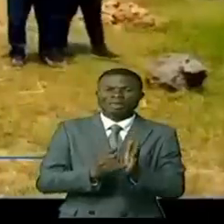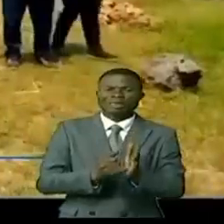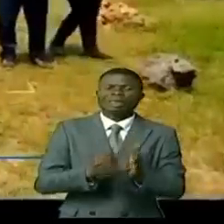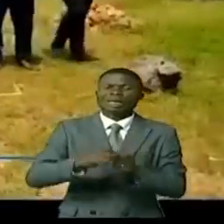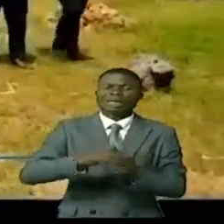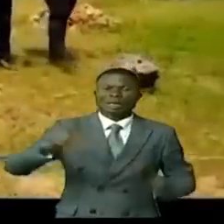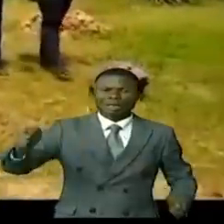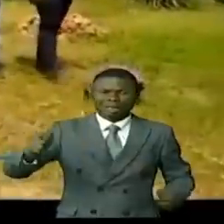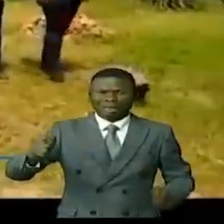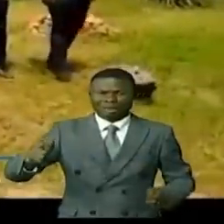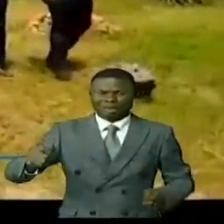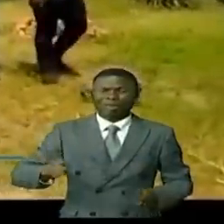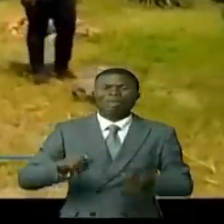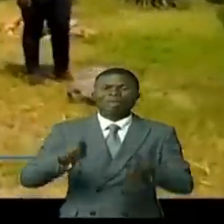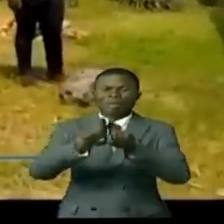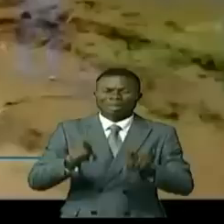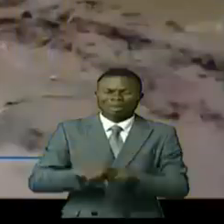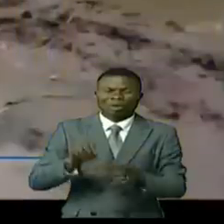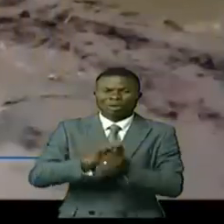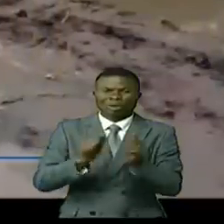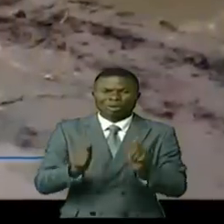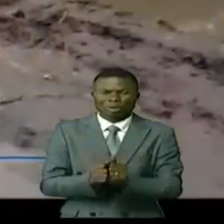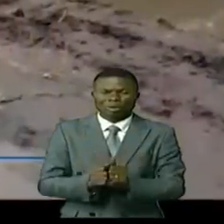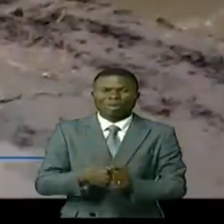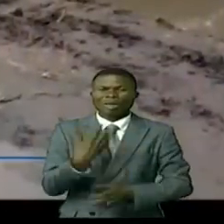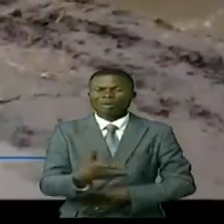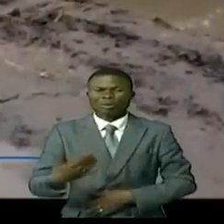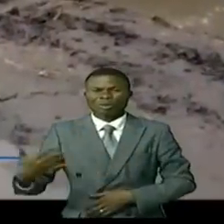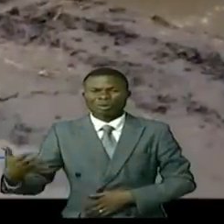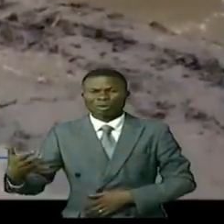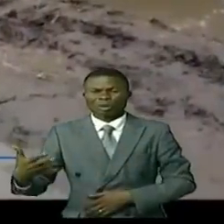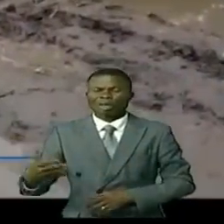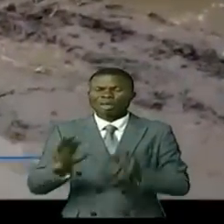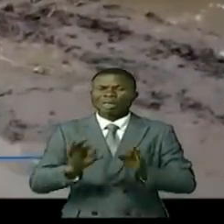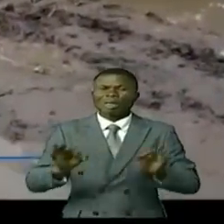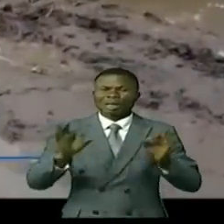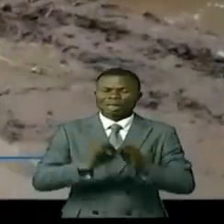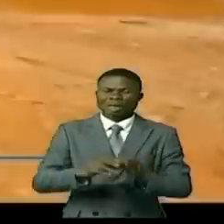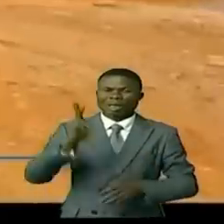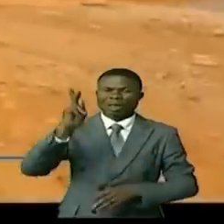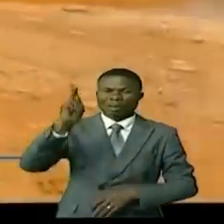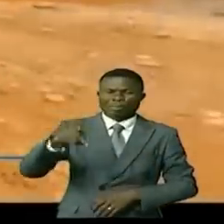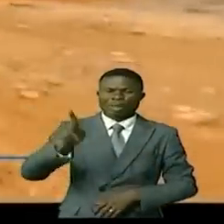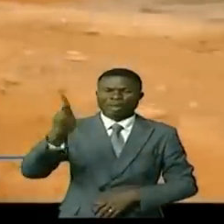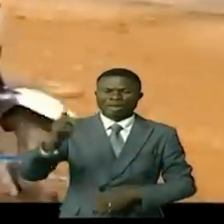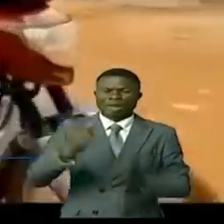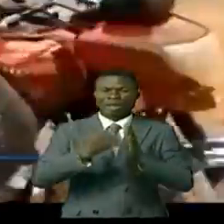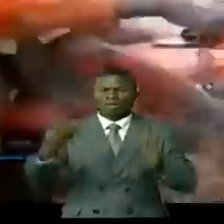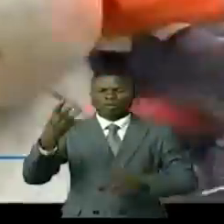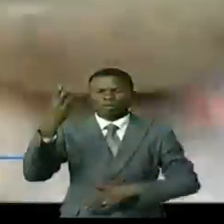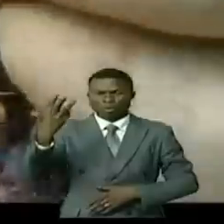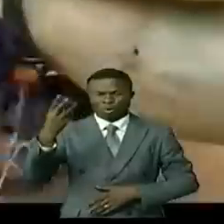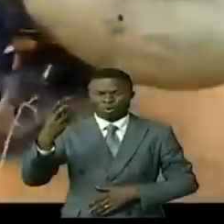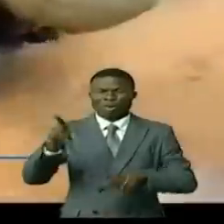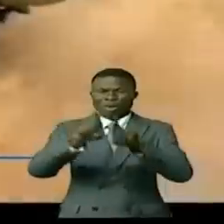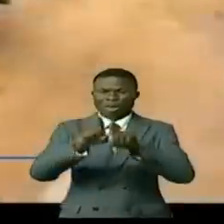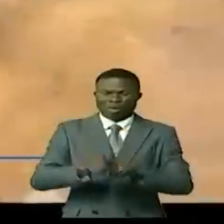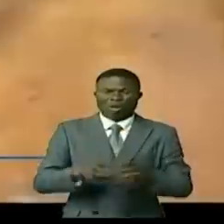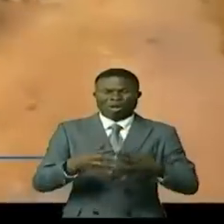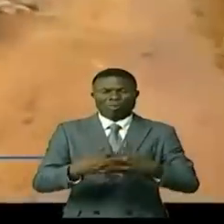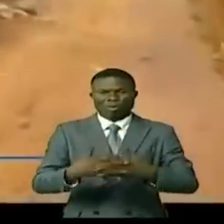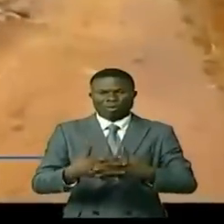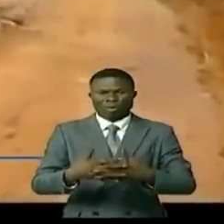le reprofilage avec apport de matériaux du PK40 au PK63, les reprofilages avec apport du matériau